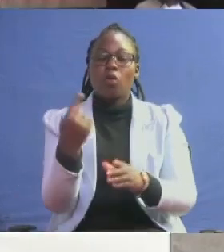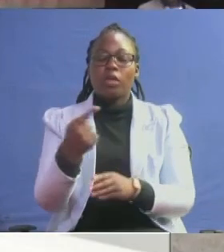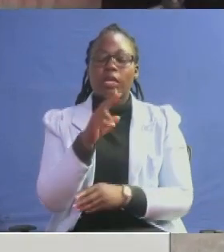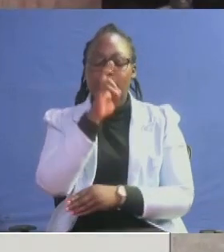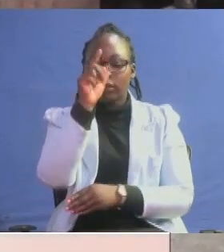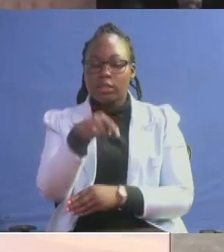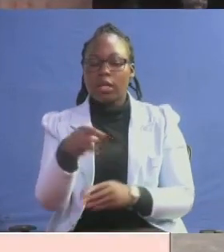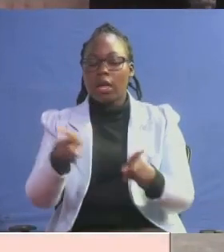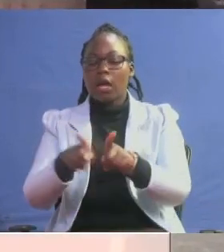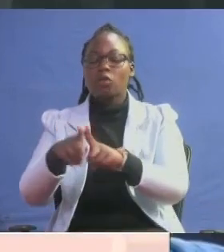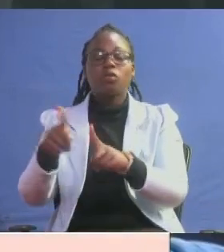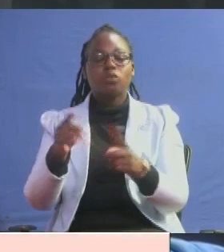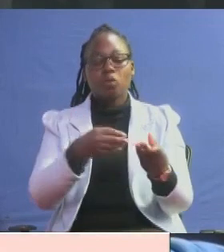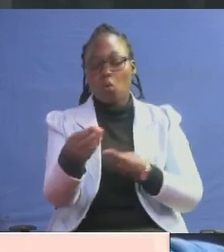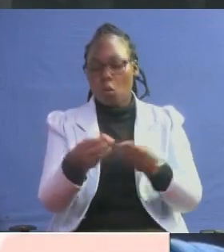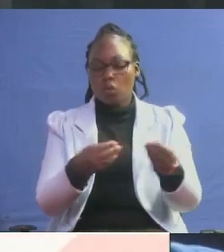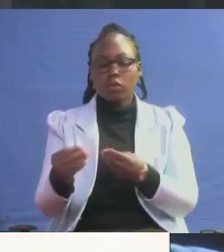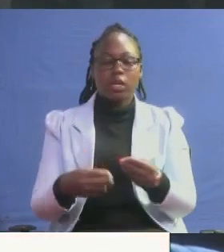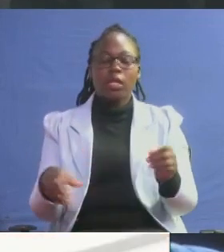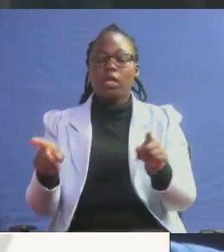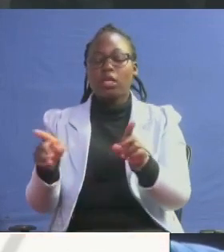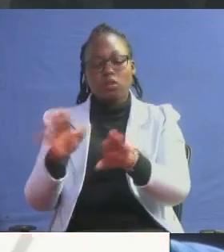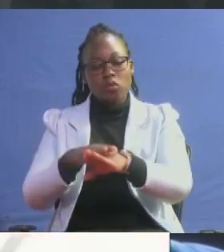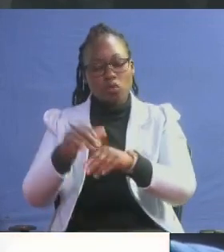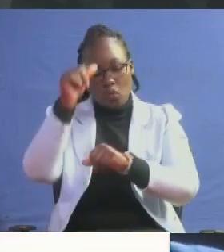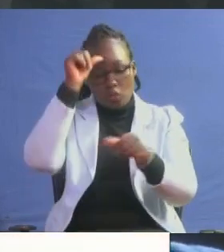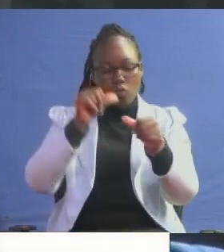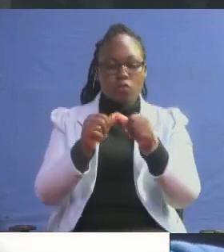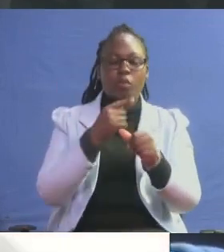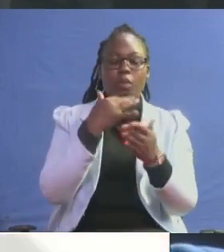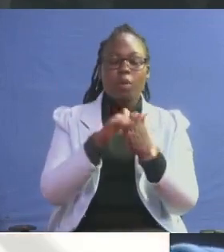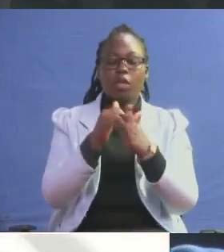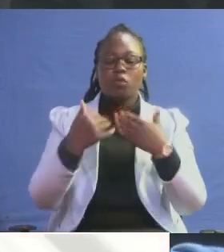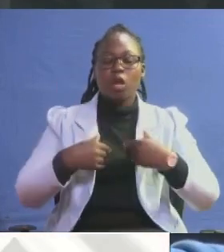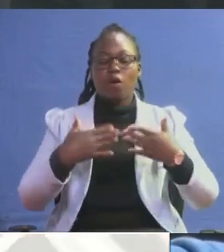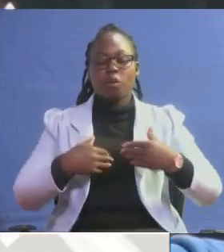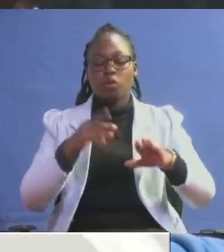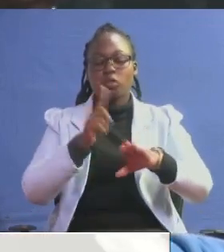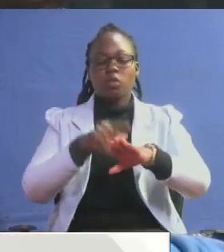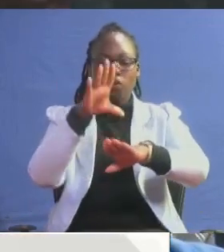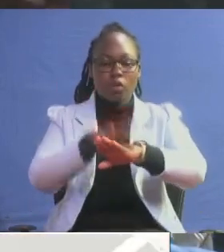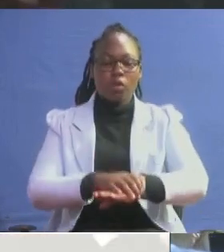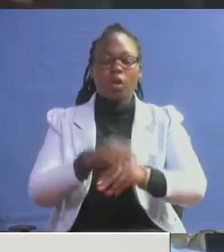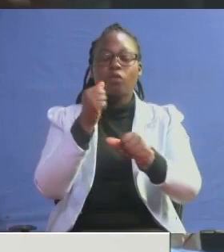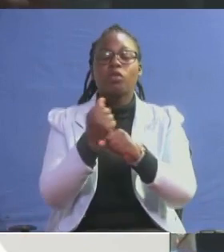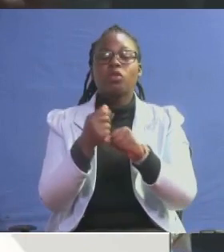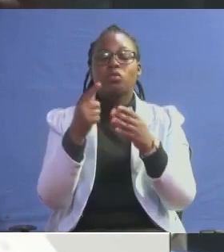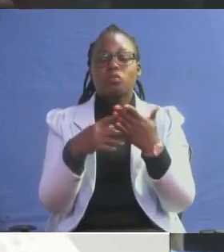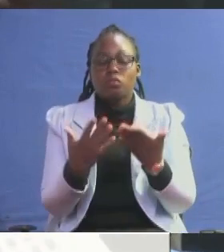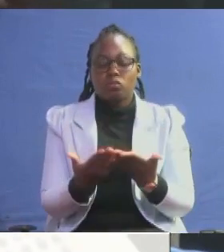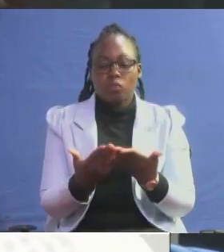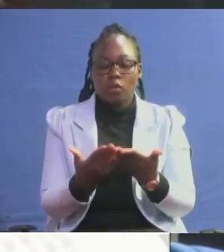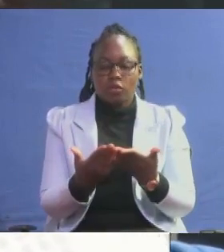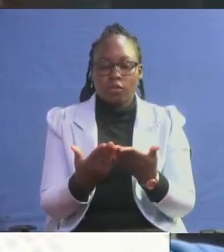and sell it. Ni kwamba kuwakumbusha kwamba kuna wengine labda wakipata wanafanya mambo ya nini, wakipata